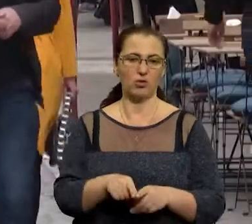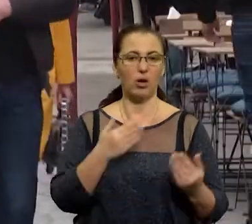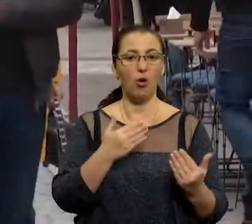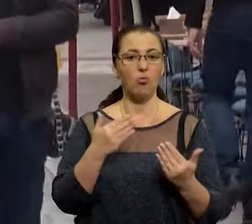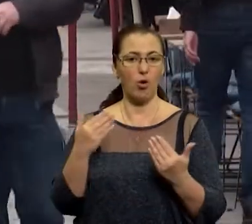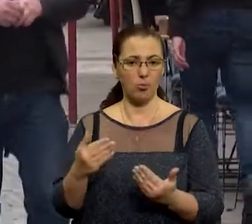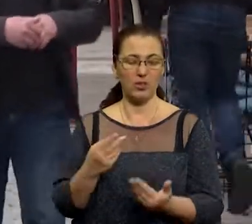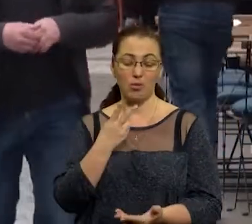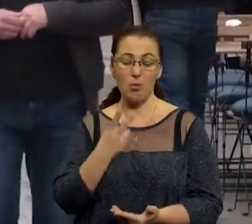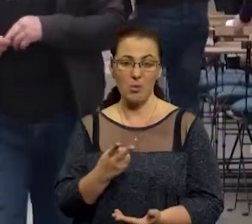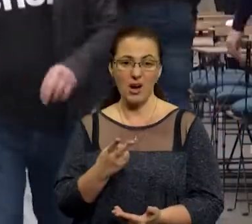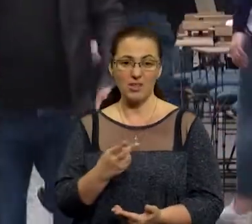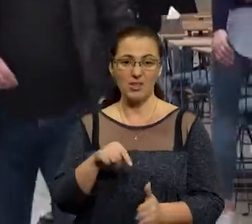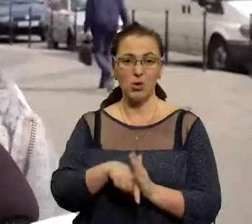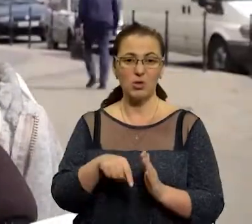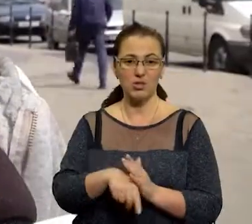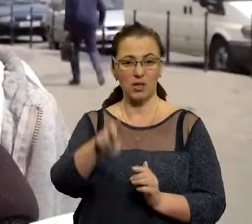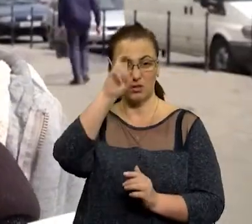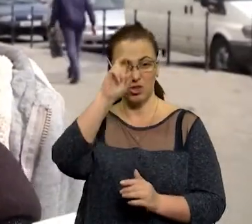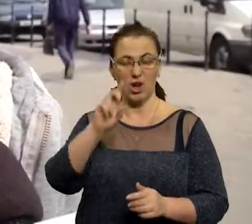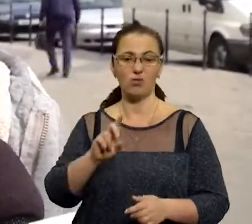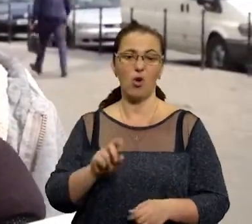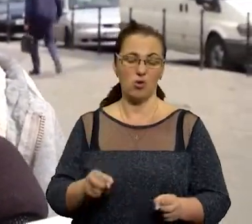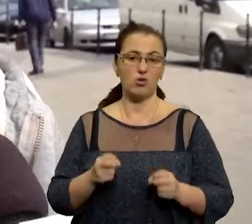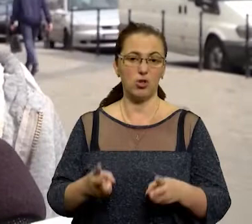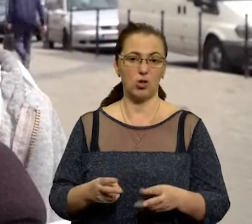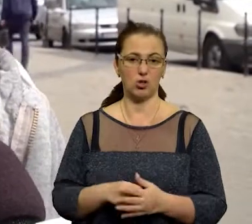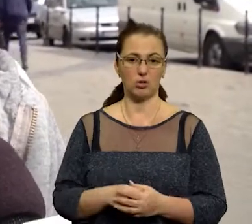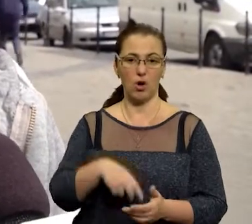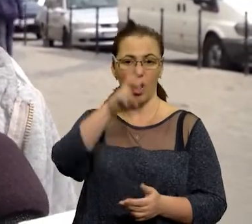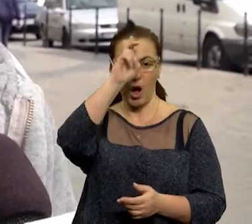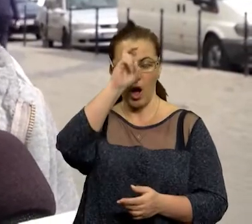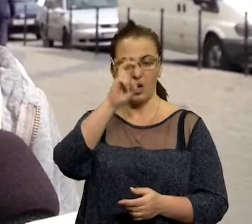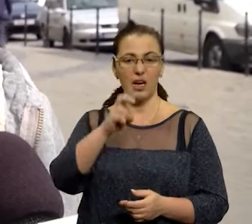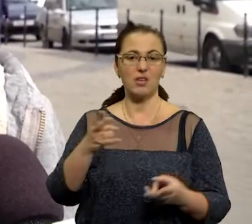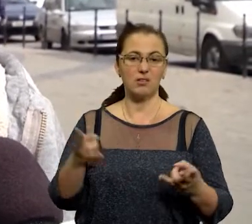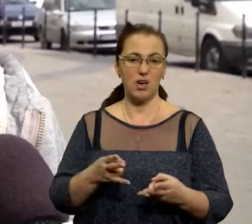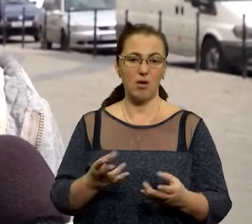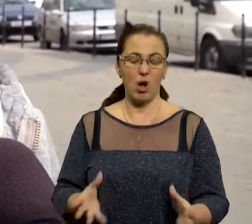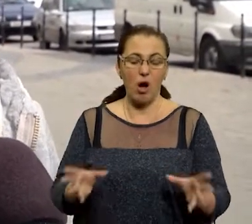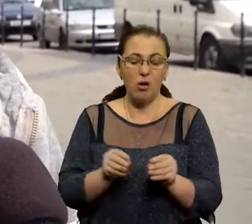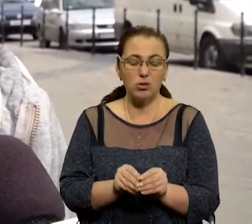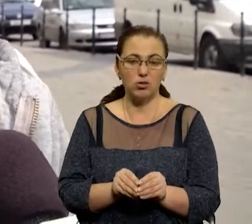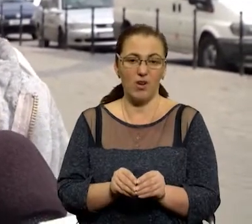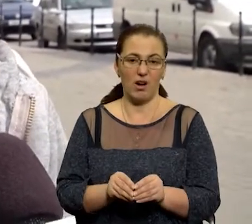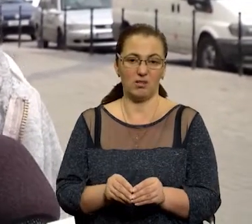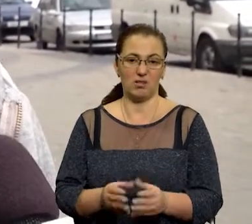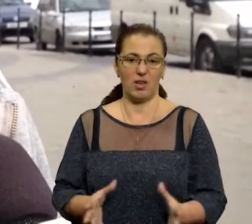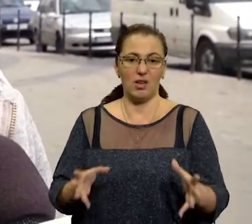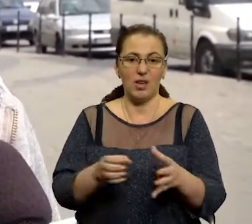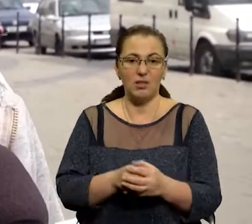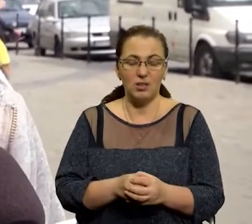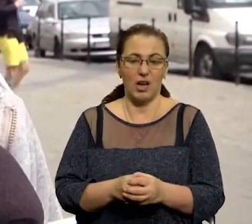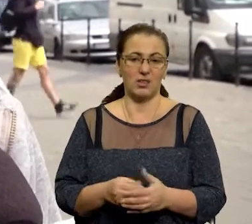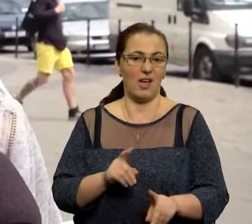опитуванні вбачають ознаки державного злочину. В країні треба єднатися, гуртуватися, а не роз'єднуватися на частини. Тобто